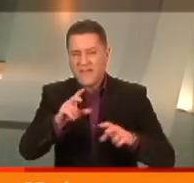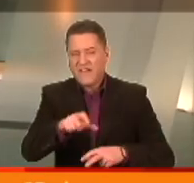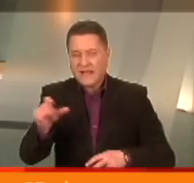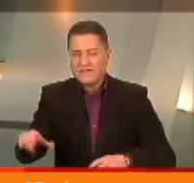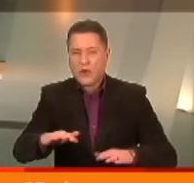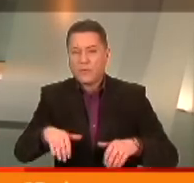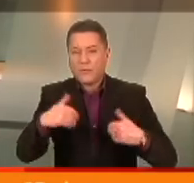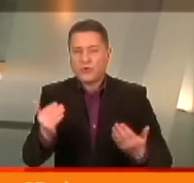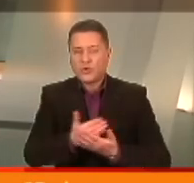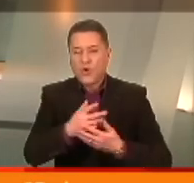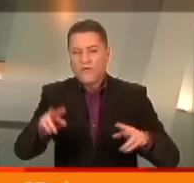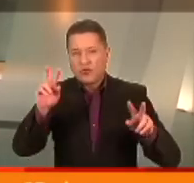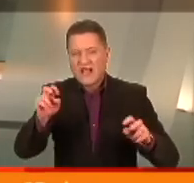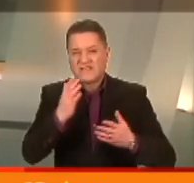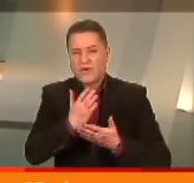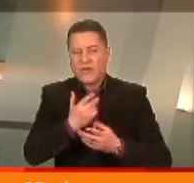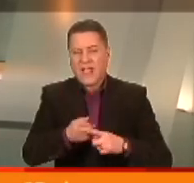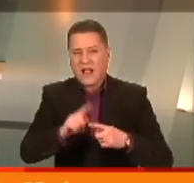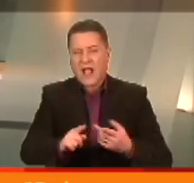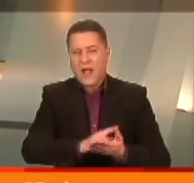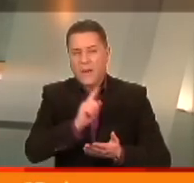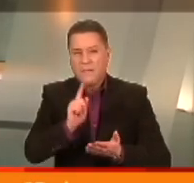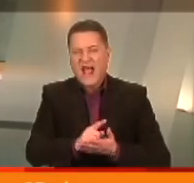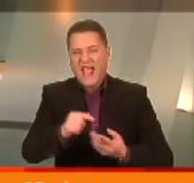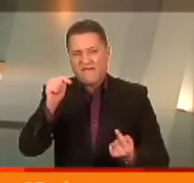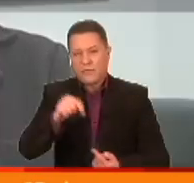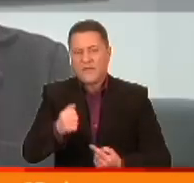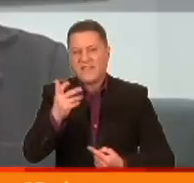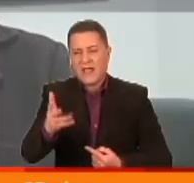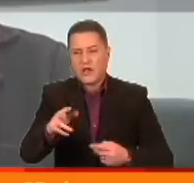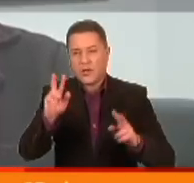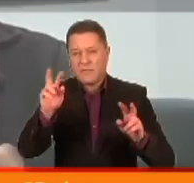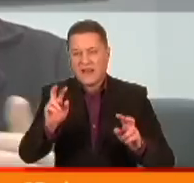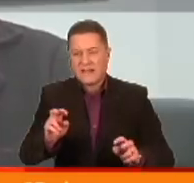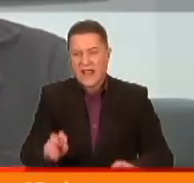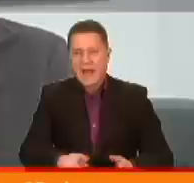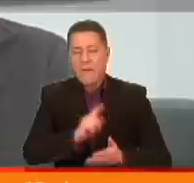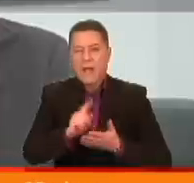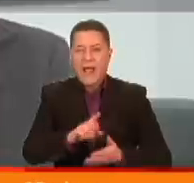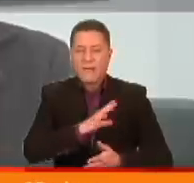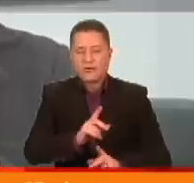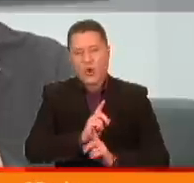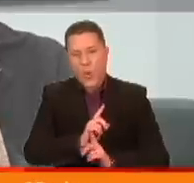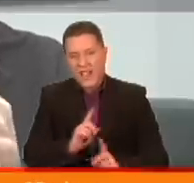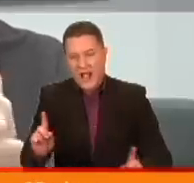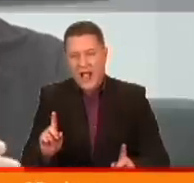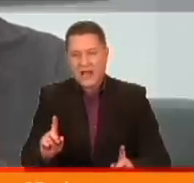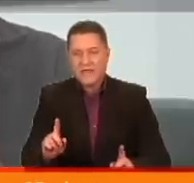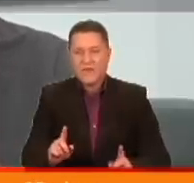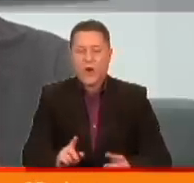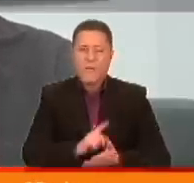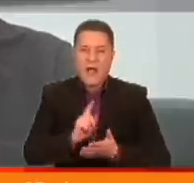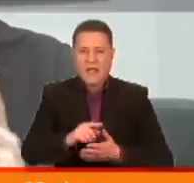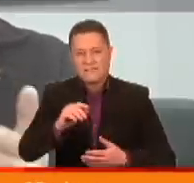нову назву напою, яка має відповідати декільком критеріям. Що вона має бути унікальною, що вона має